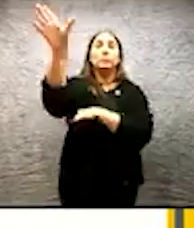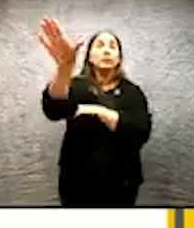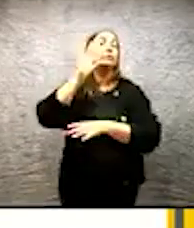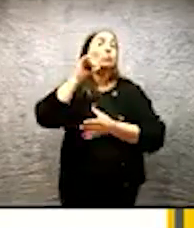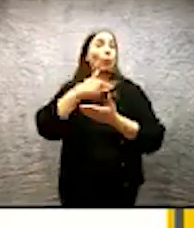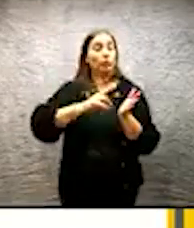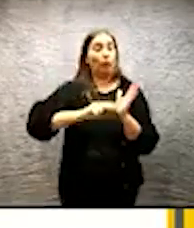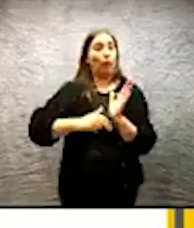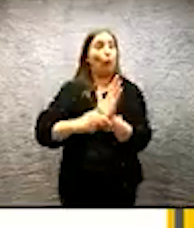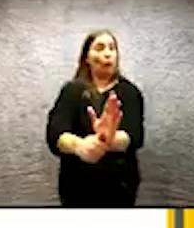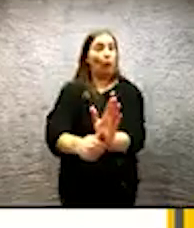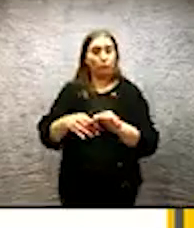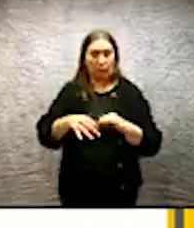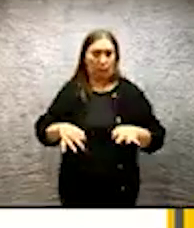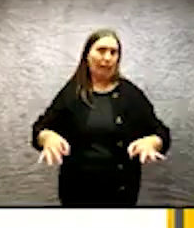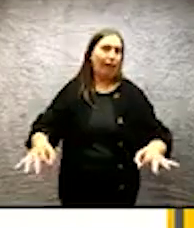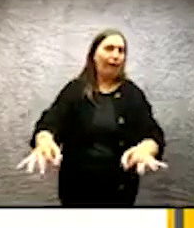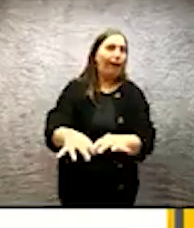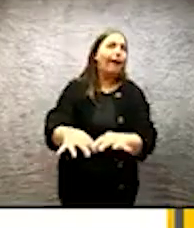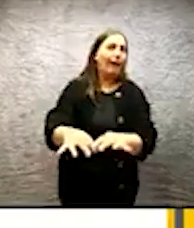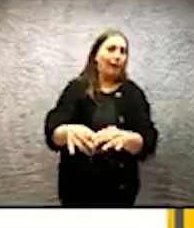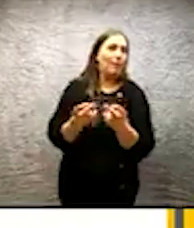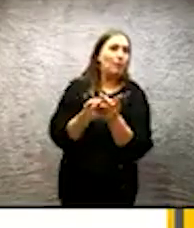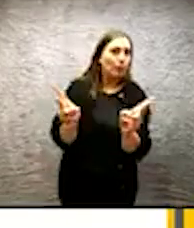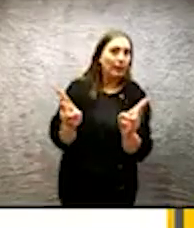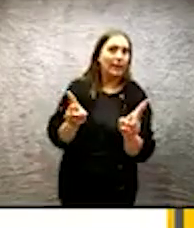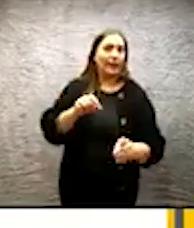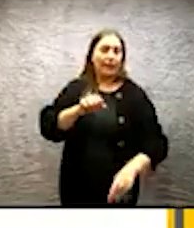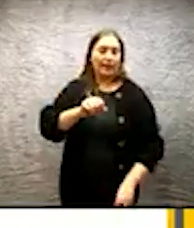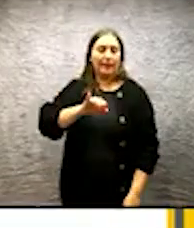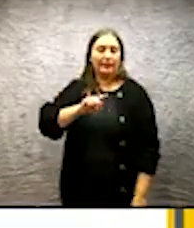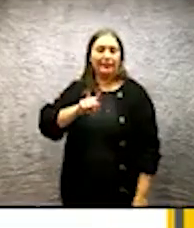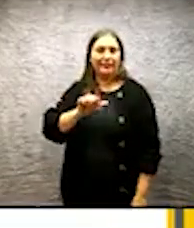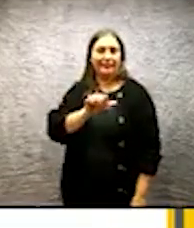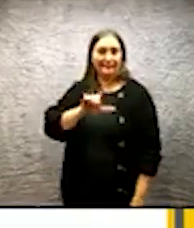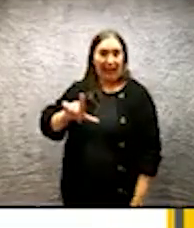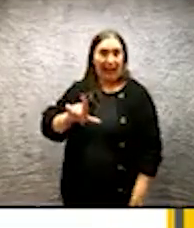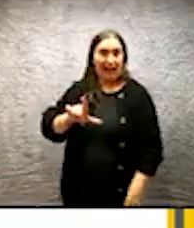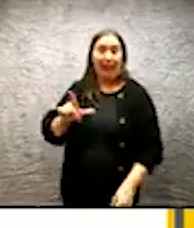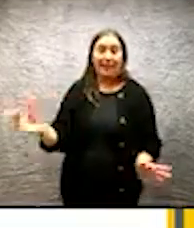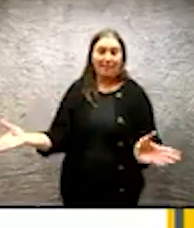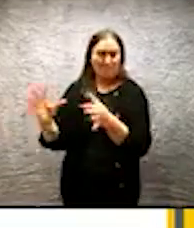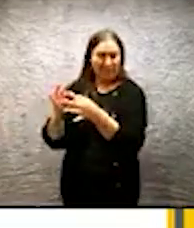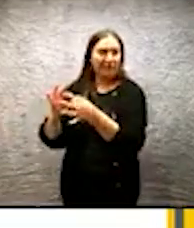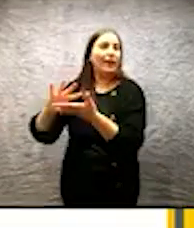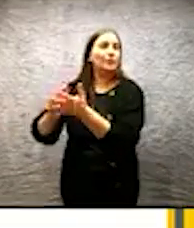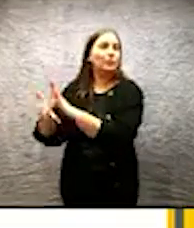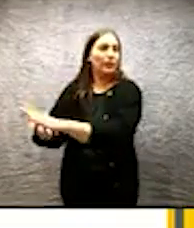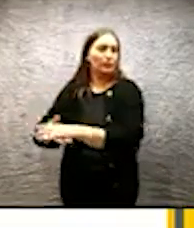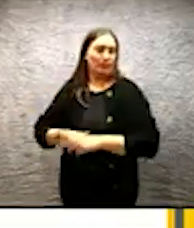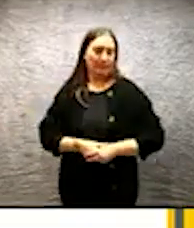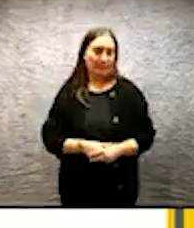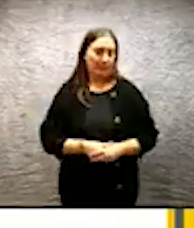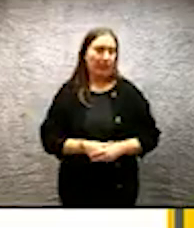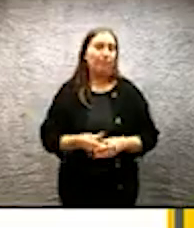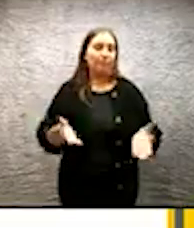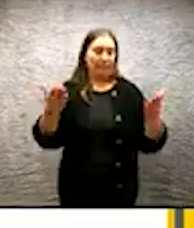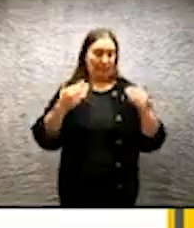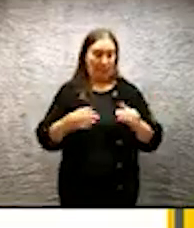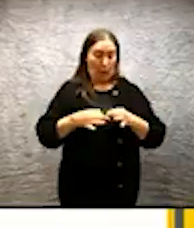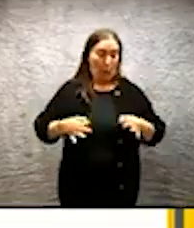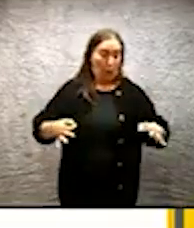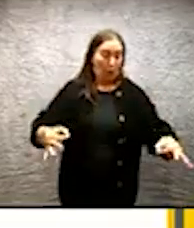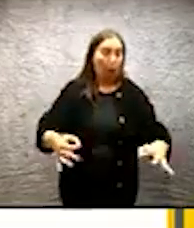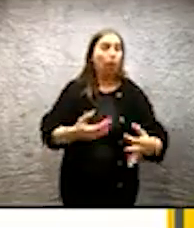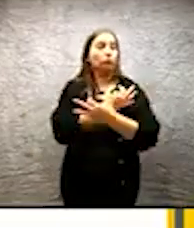convention d'occupation du domaine public entre le CIGAL et l'association. Au titre de sa compétence zone de détente